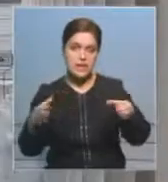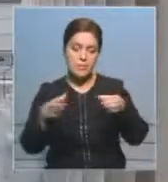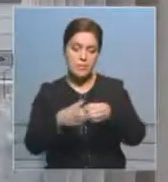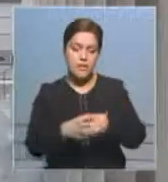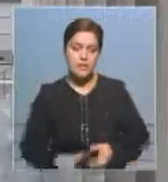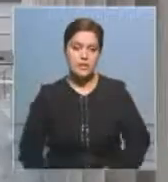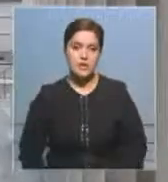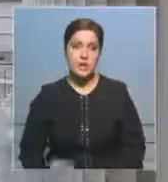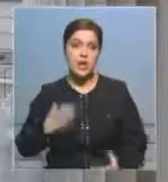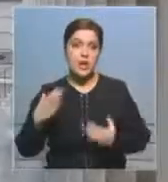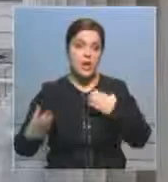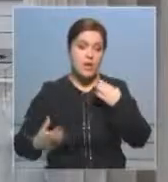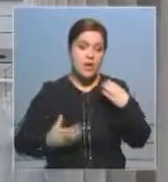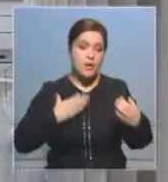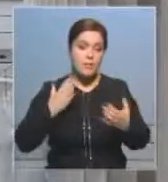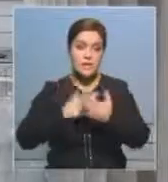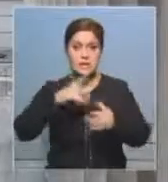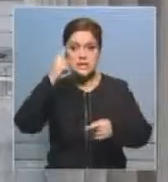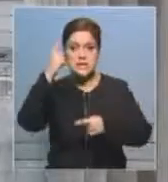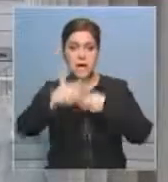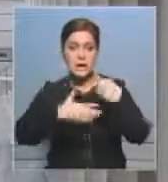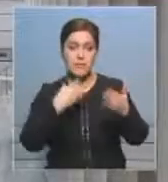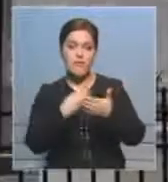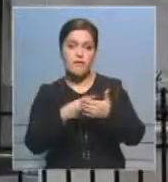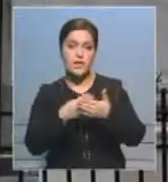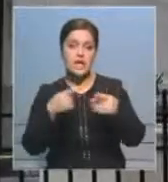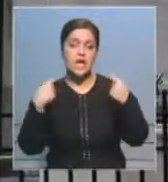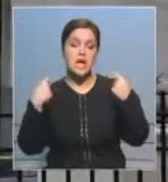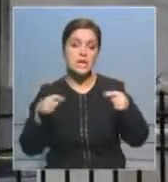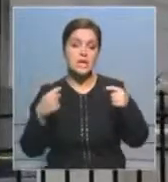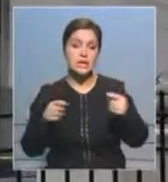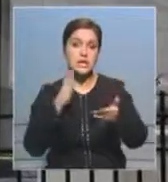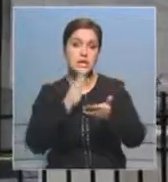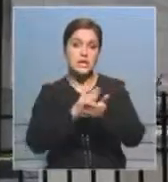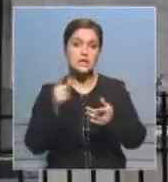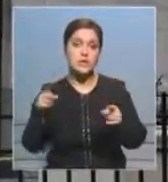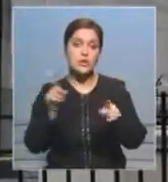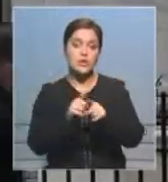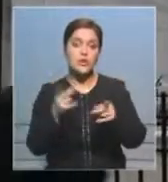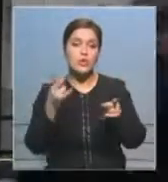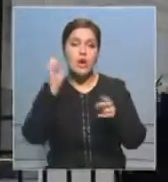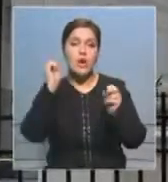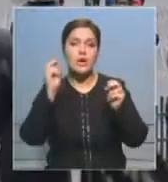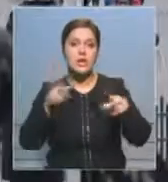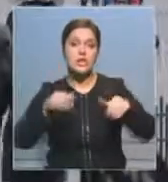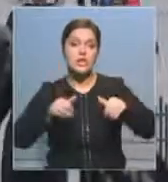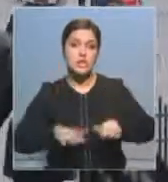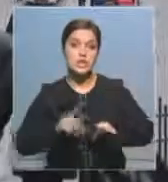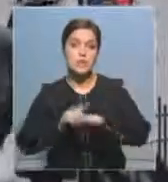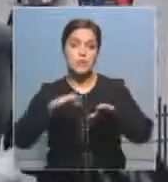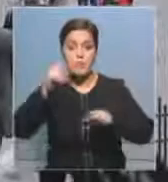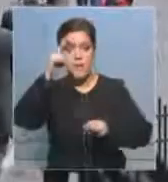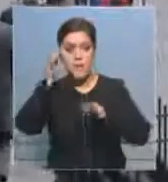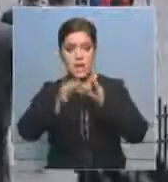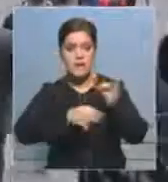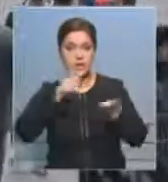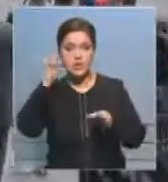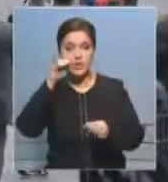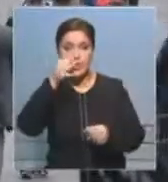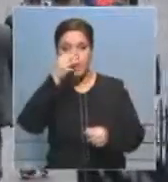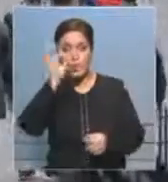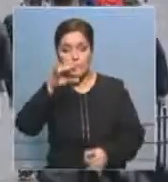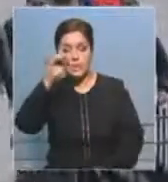паника и house на финансовых рынках не лучший способ его преодоления считает на уолл-стрит местной аналитики изучают и опыт